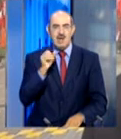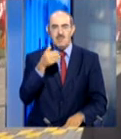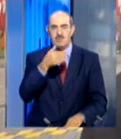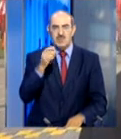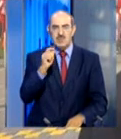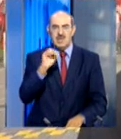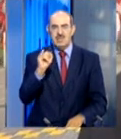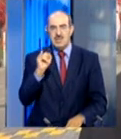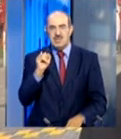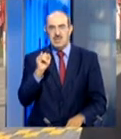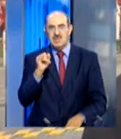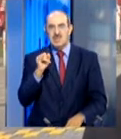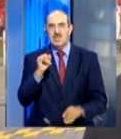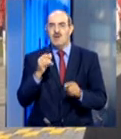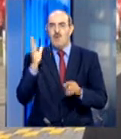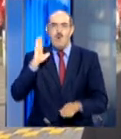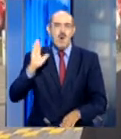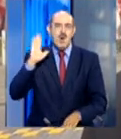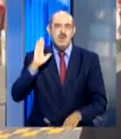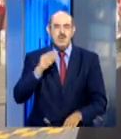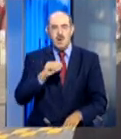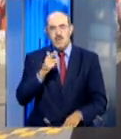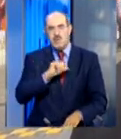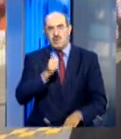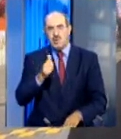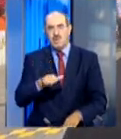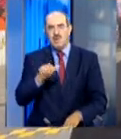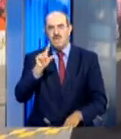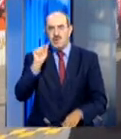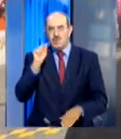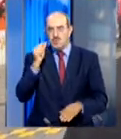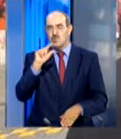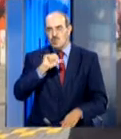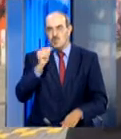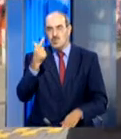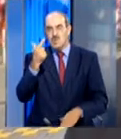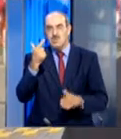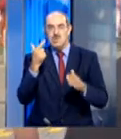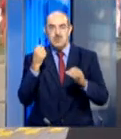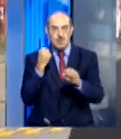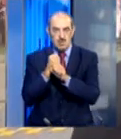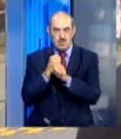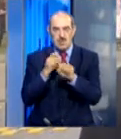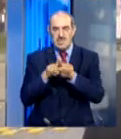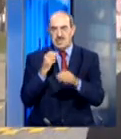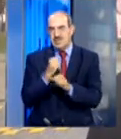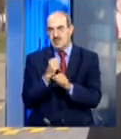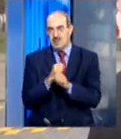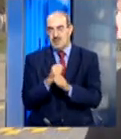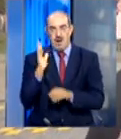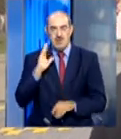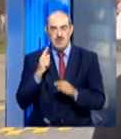ابن عبد الكريم الخطابي قبل 102 سنة. الحزب سيعمل في يعني في